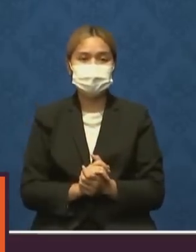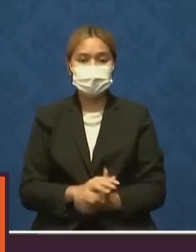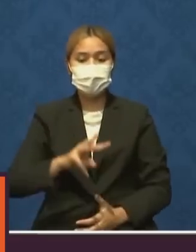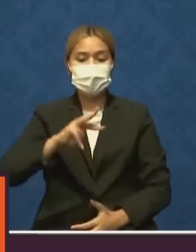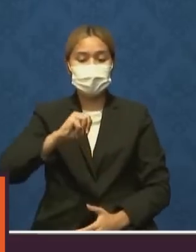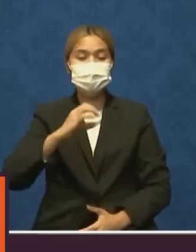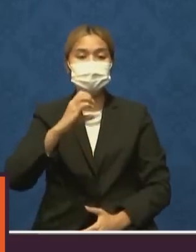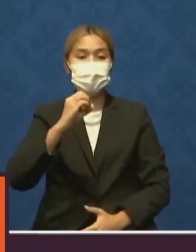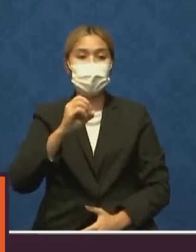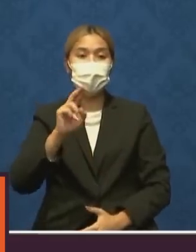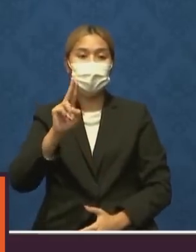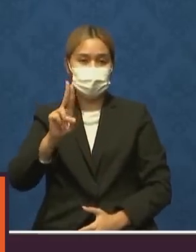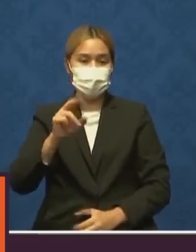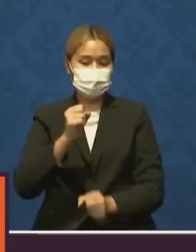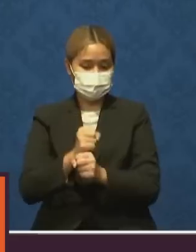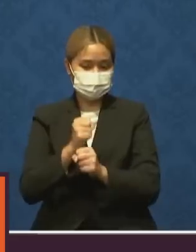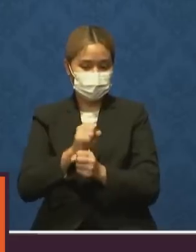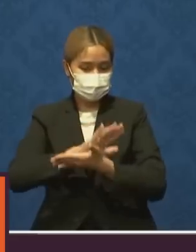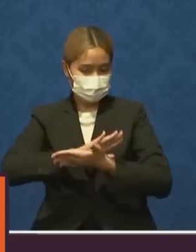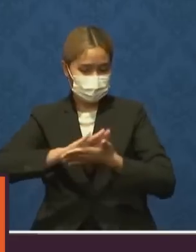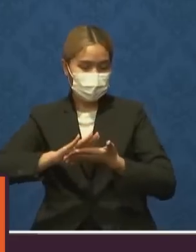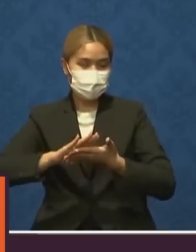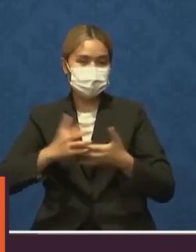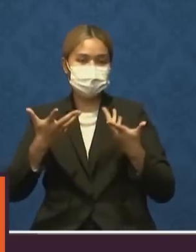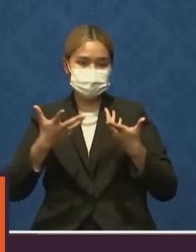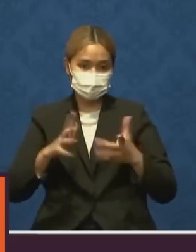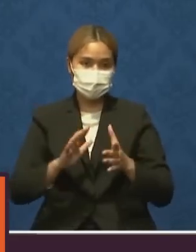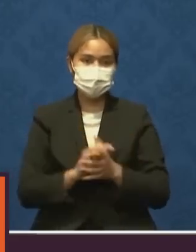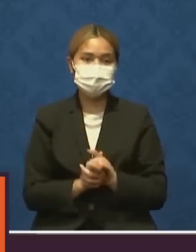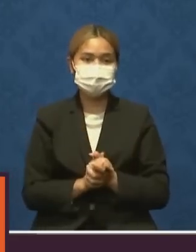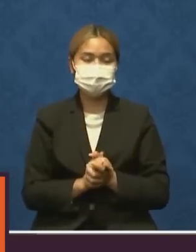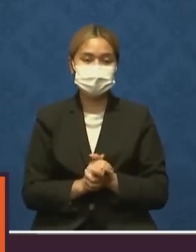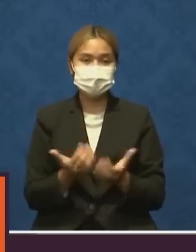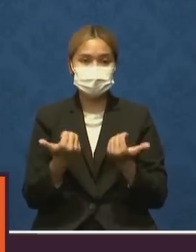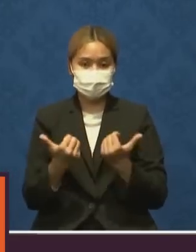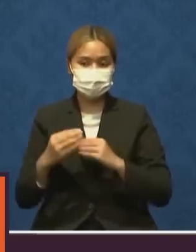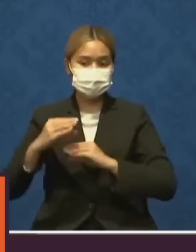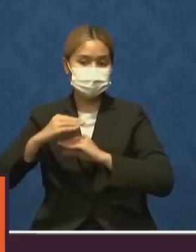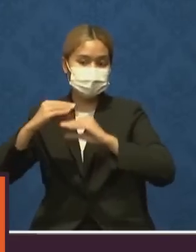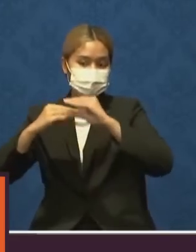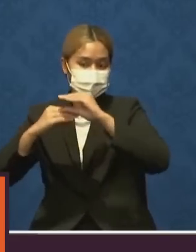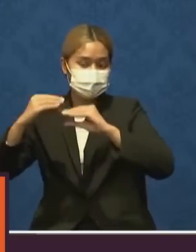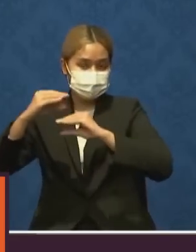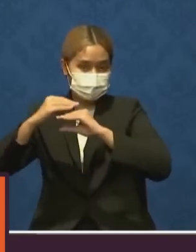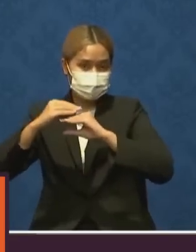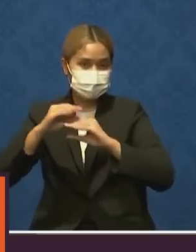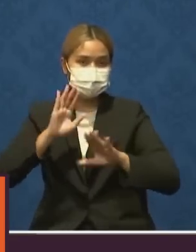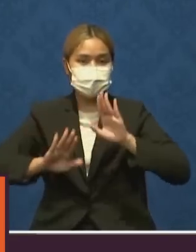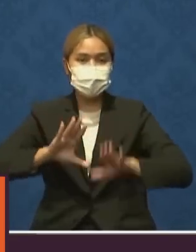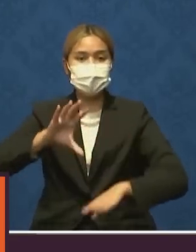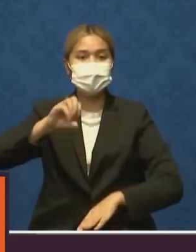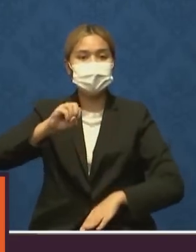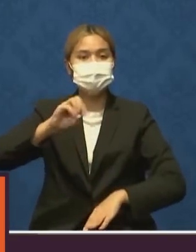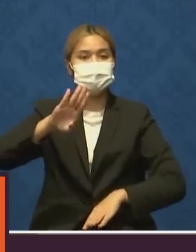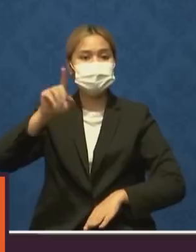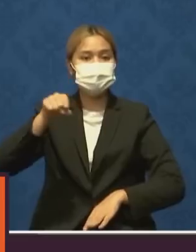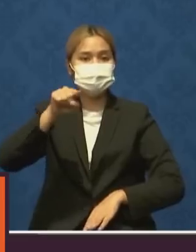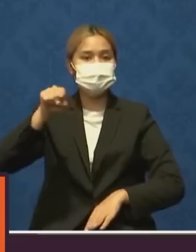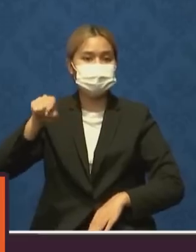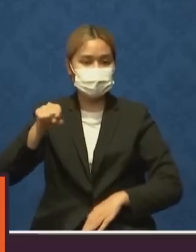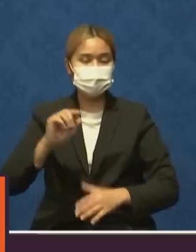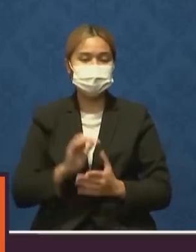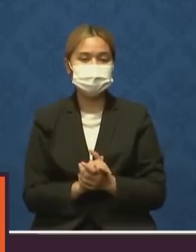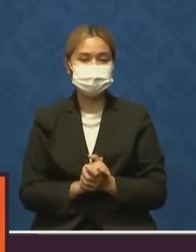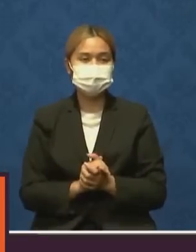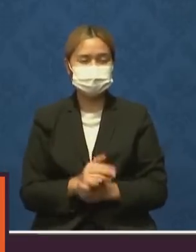ับตองยำอีกทีครับวาตอนนี้เรามีกำลงกผลส่นเกิน54% นะครับ์นั้น